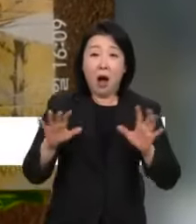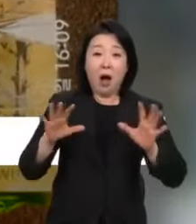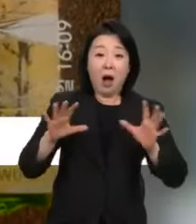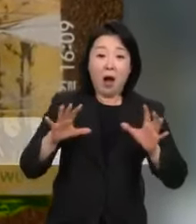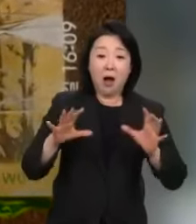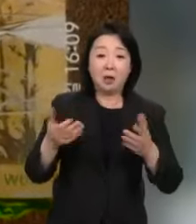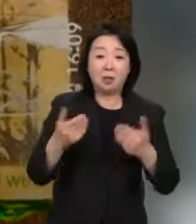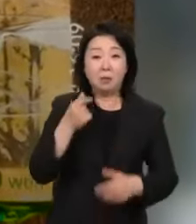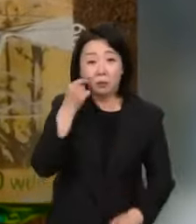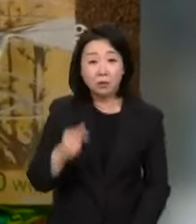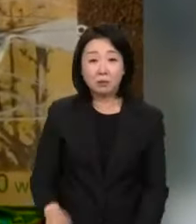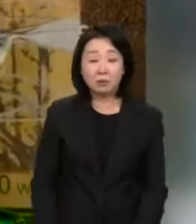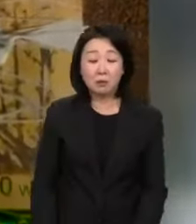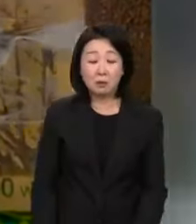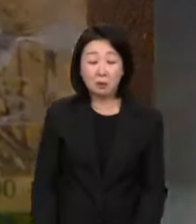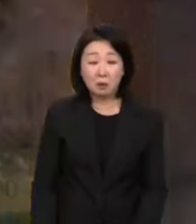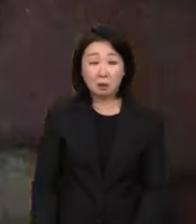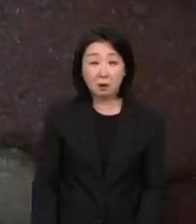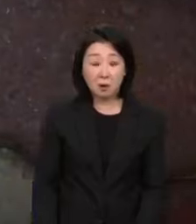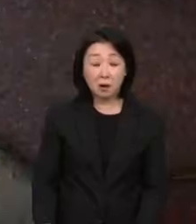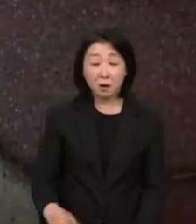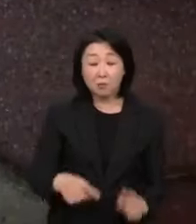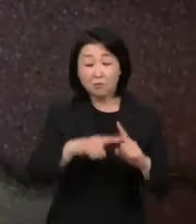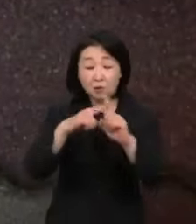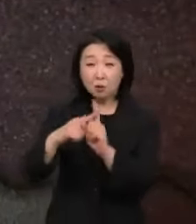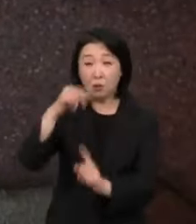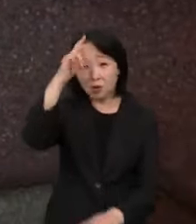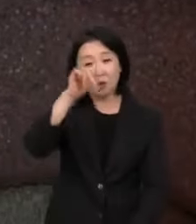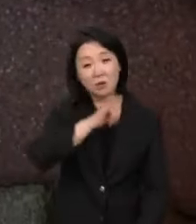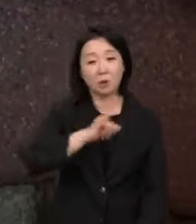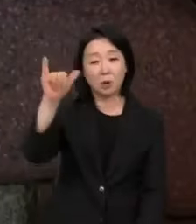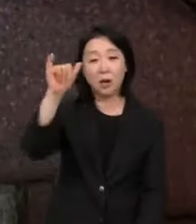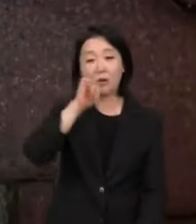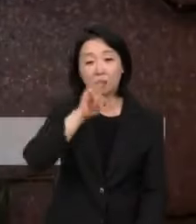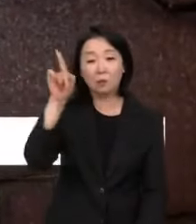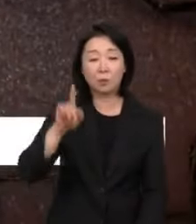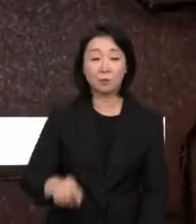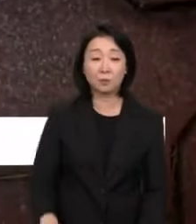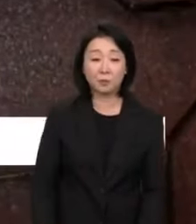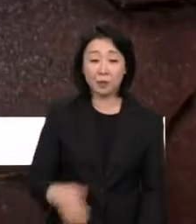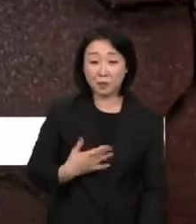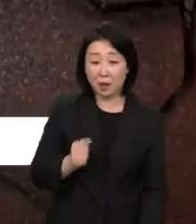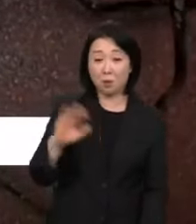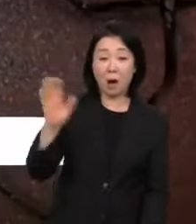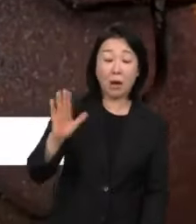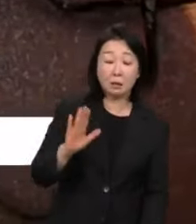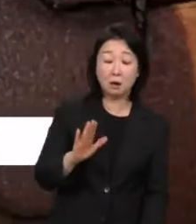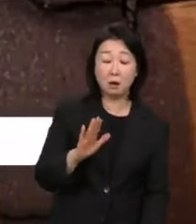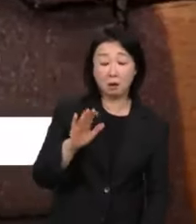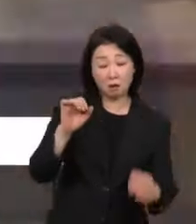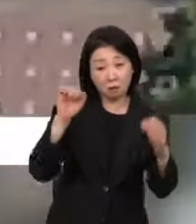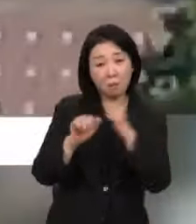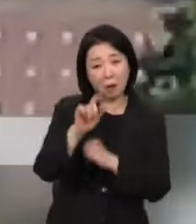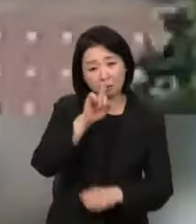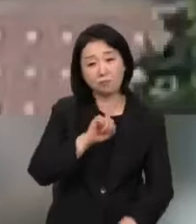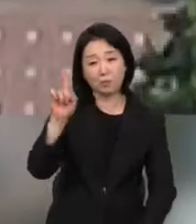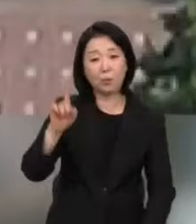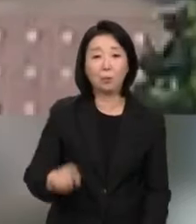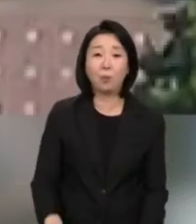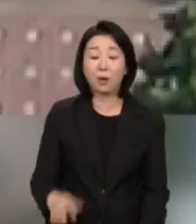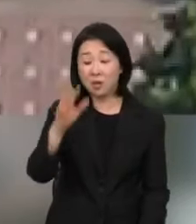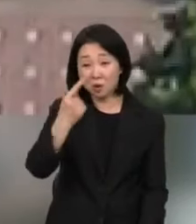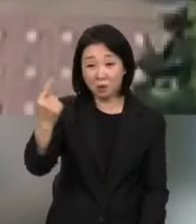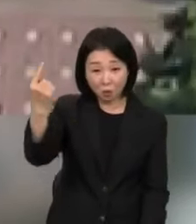못했죠. 두 번 생각하지도 않고 경찰에 전화를 걸었습니다. 그건 뭐 내 거 아닌데 그 바로 신고했죠.